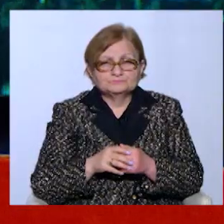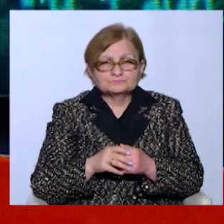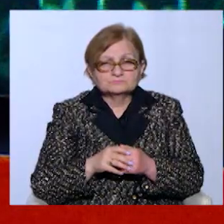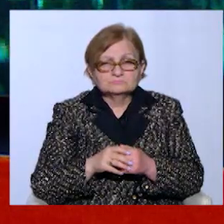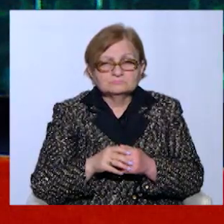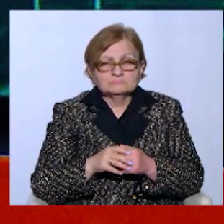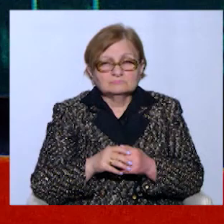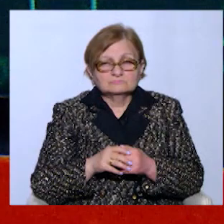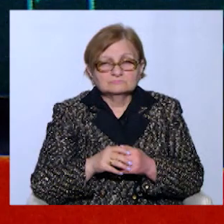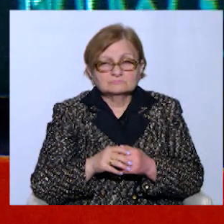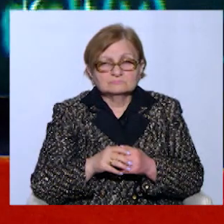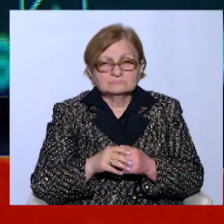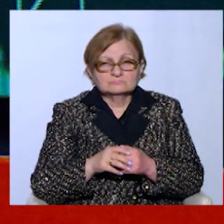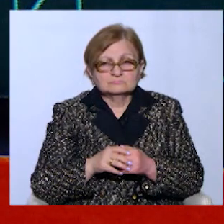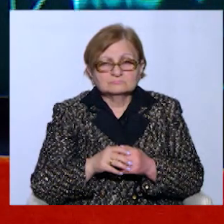აბა ნახოთ